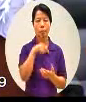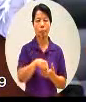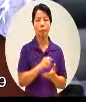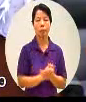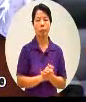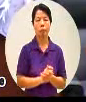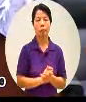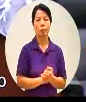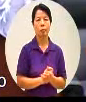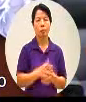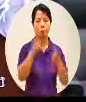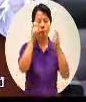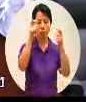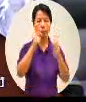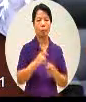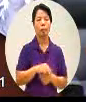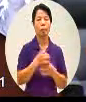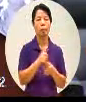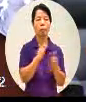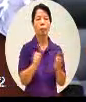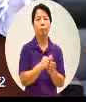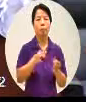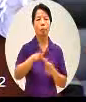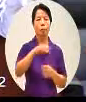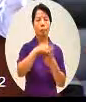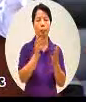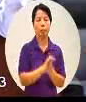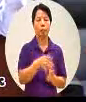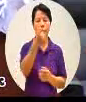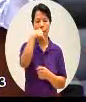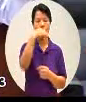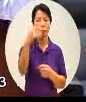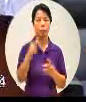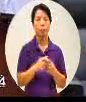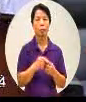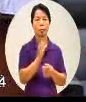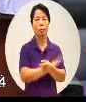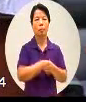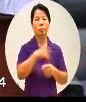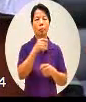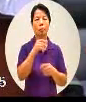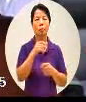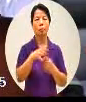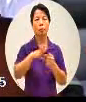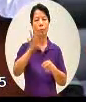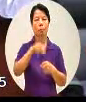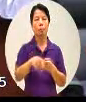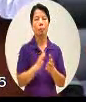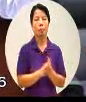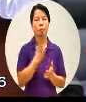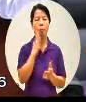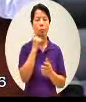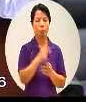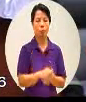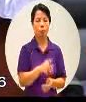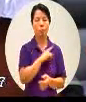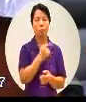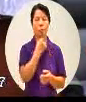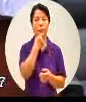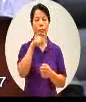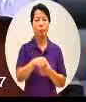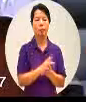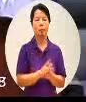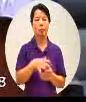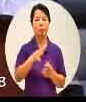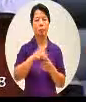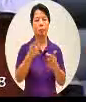中，第二凤中，第三左中。伊即马志愿序是安怎呢？我系第二志愿填雄中，我